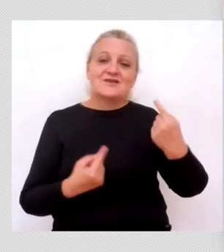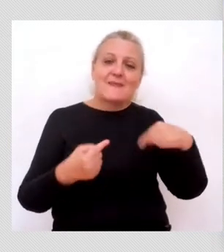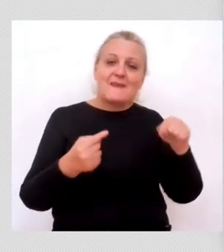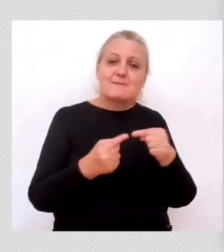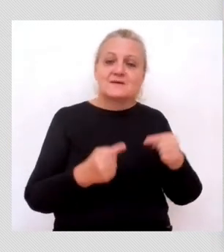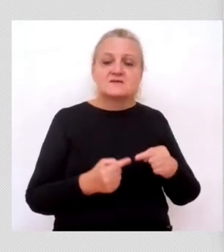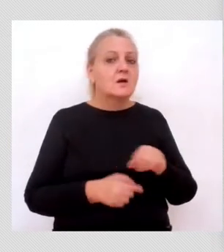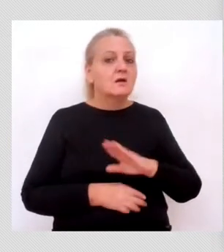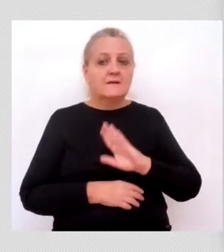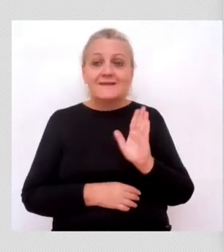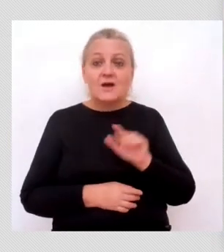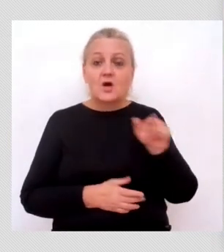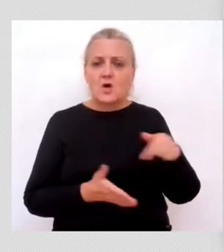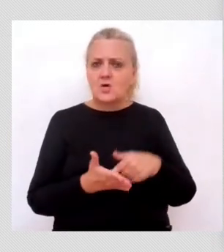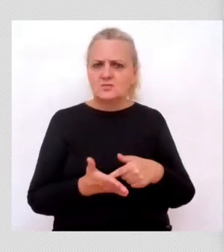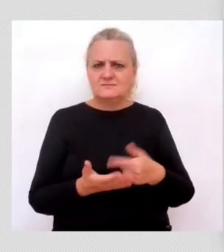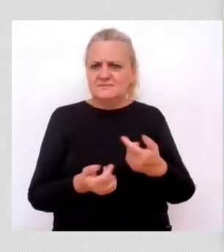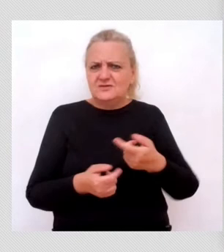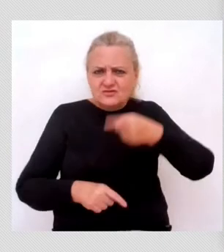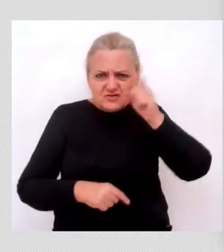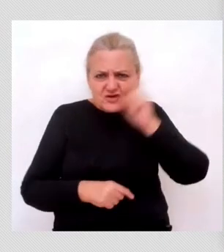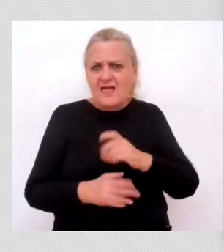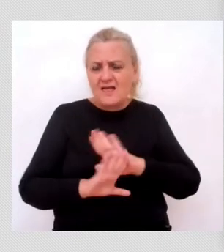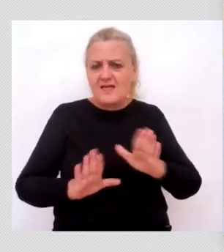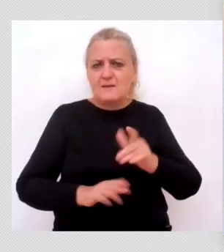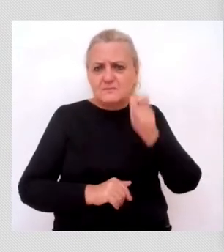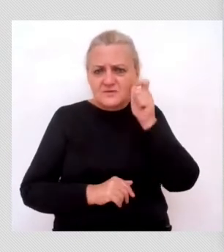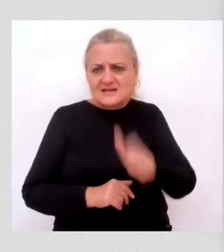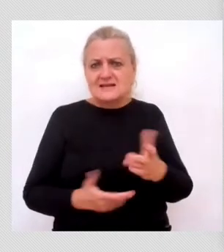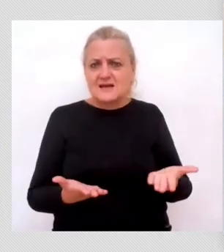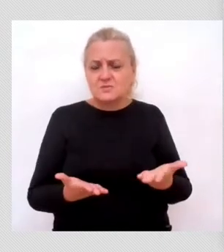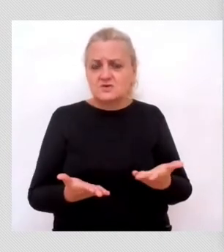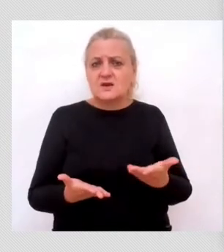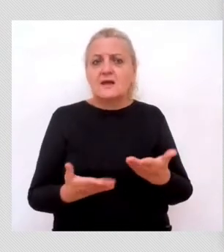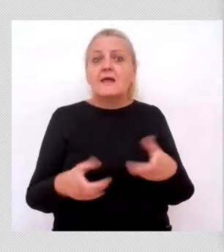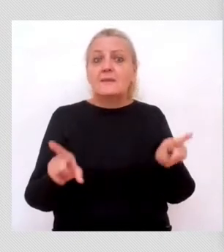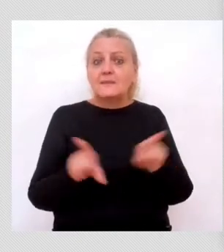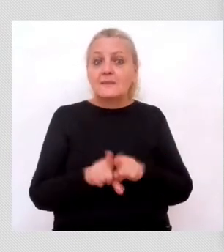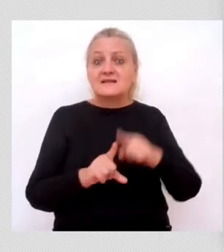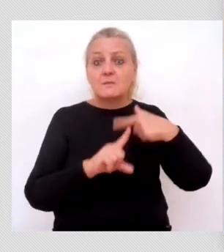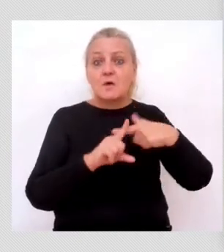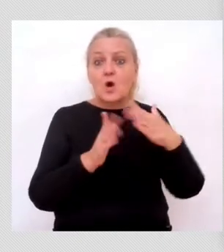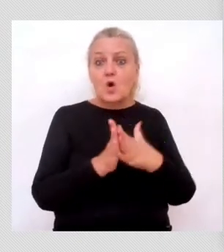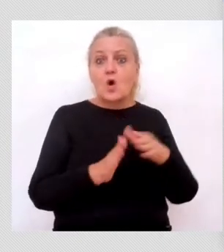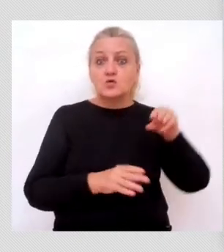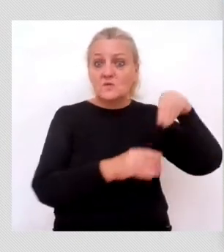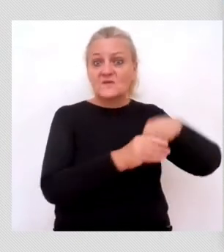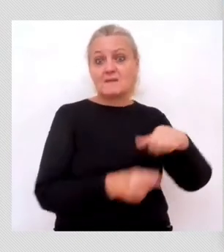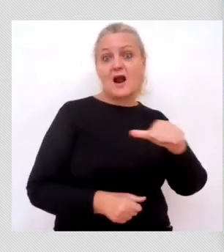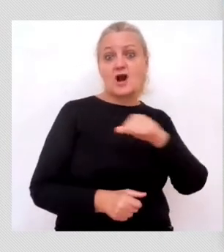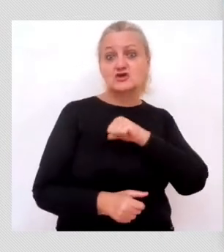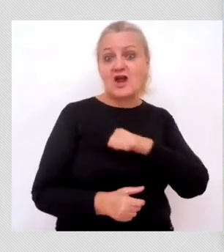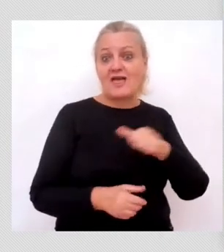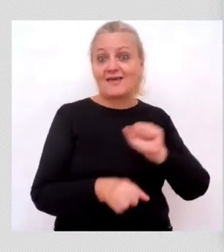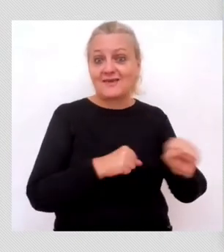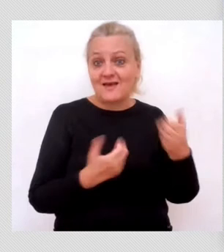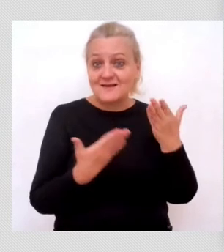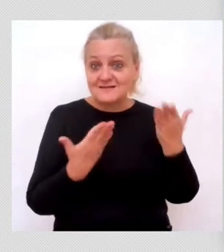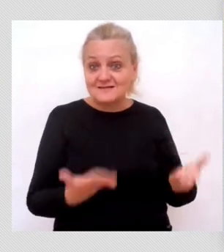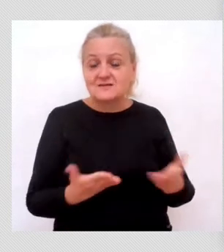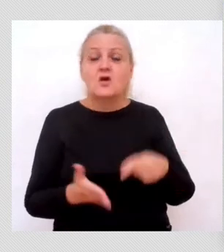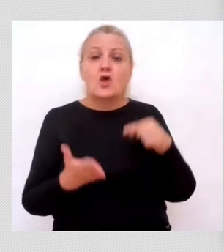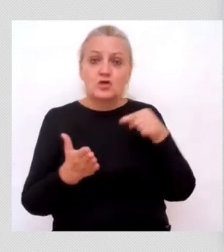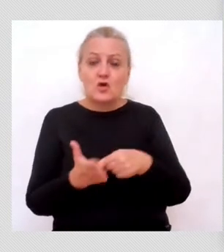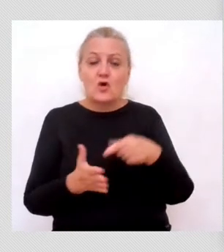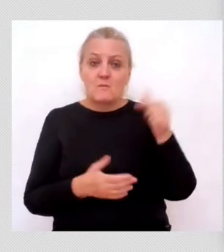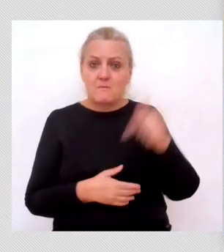będzie po prostu niewłaściwe, czy wręcz przestępcze, a także z punktu widzenia Kościoła grzeszne w związku z tym. I jako takie powinno